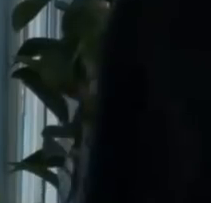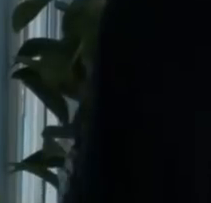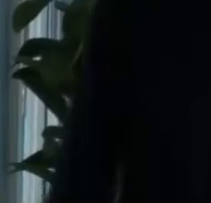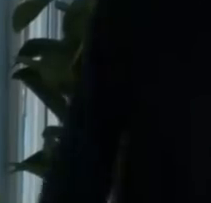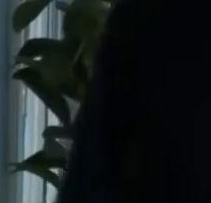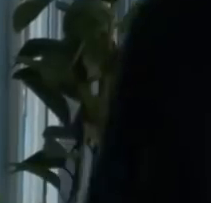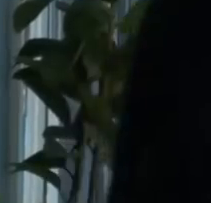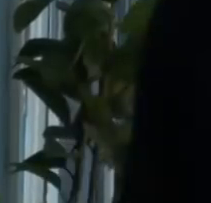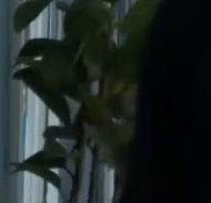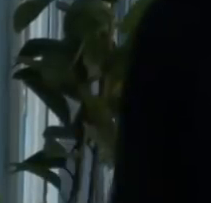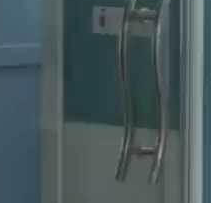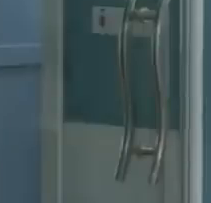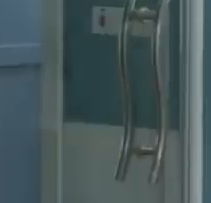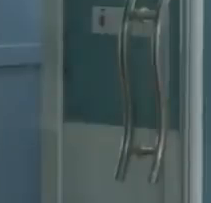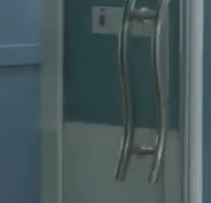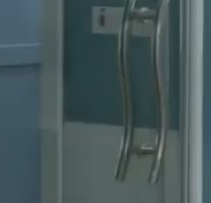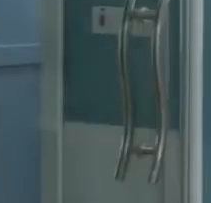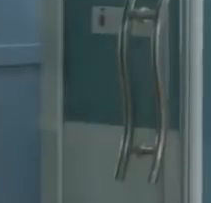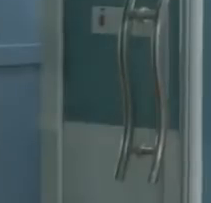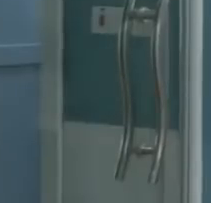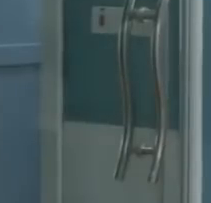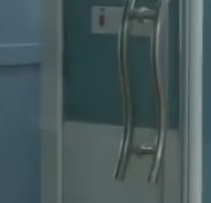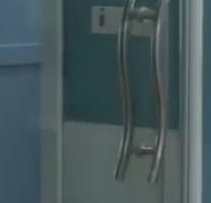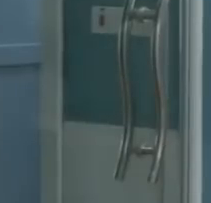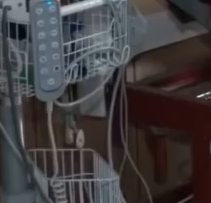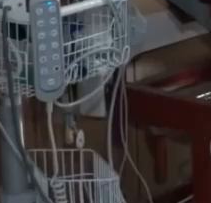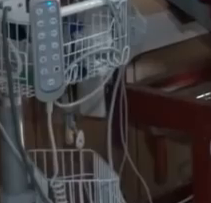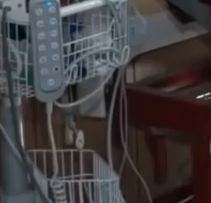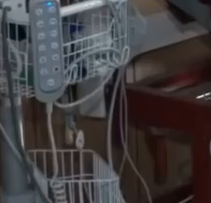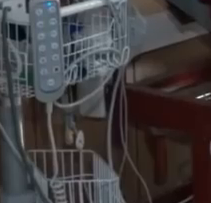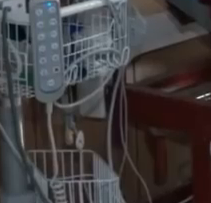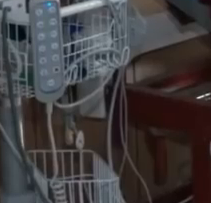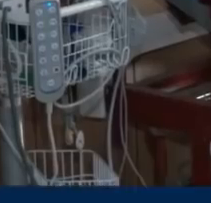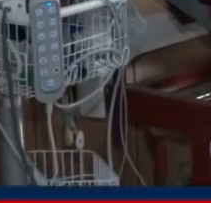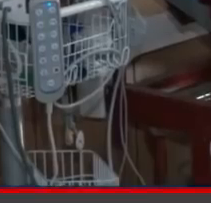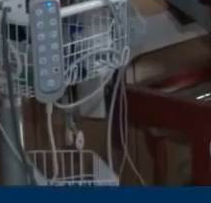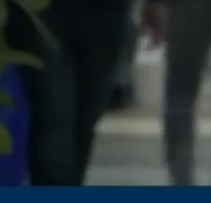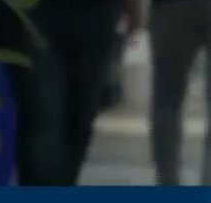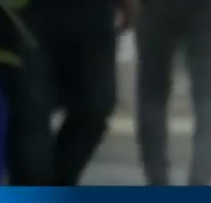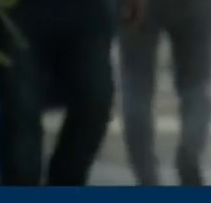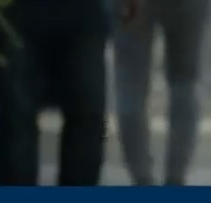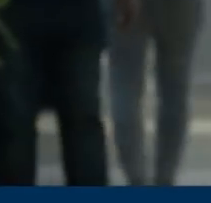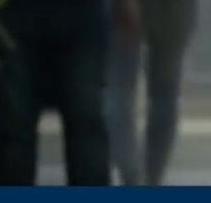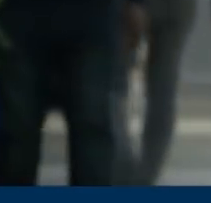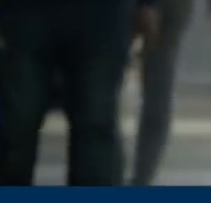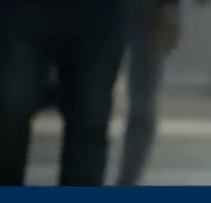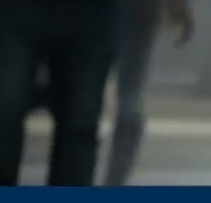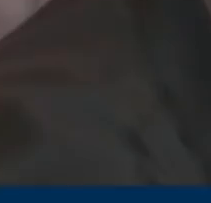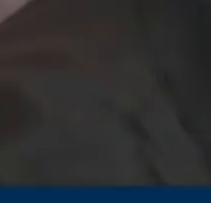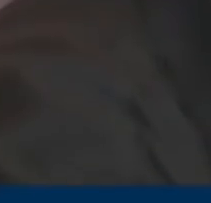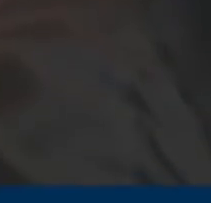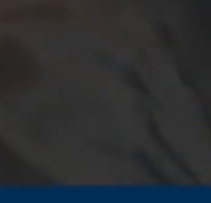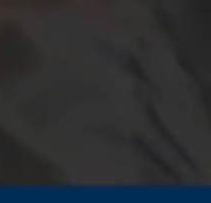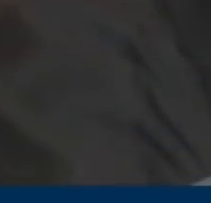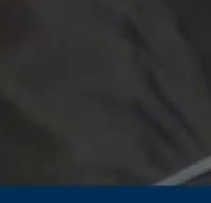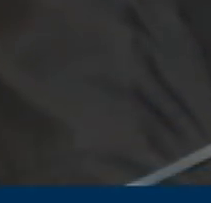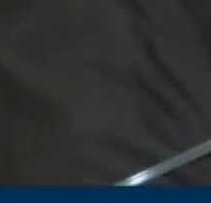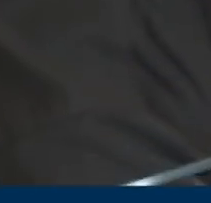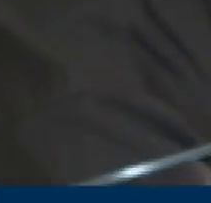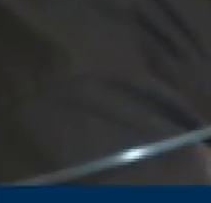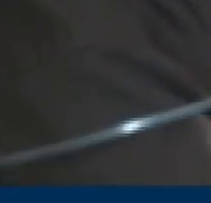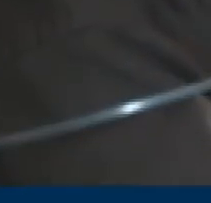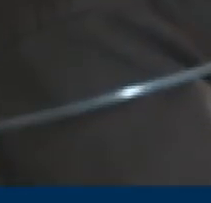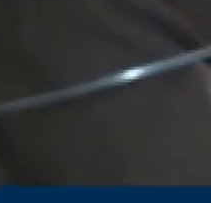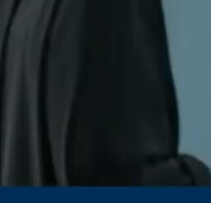تسجل ارتفاعا بعدد الإصابات بفيروس كورونا المتحور بين الأطفال والشباب، وتؤكد أن الالتزام بالحظر